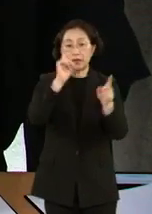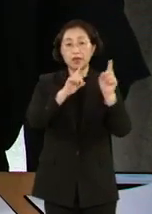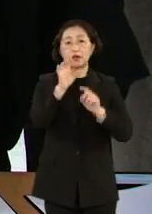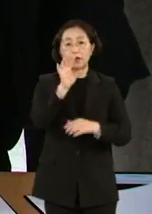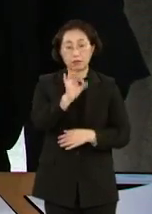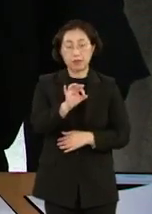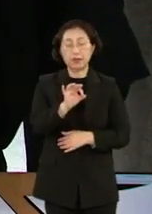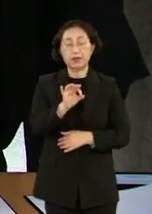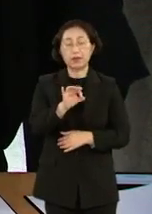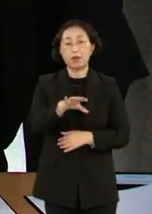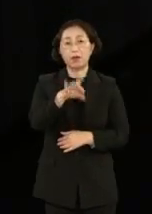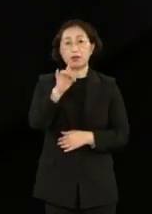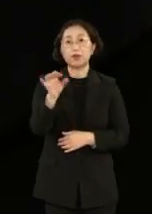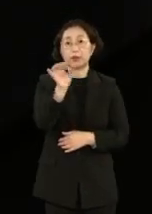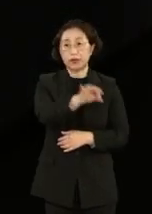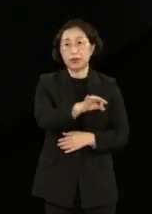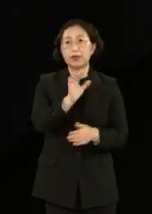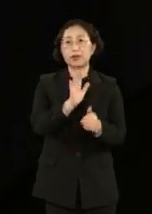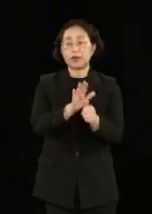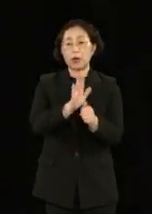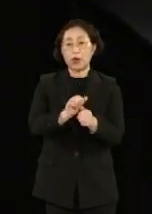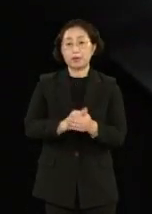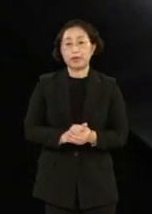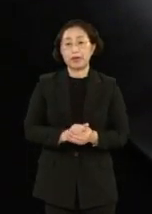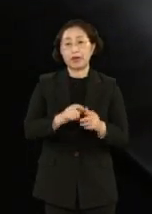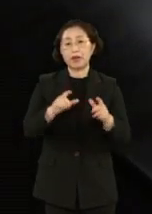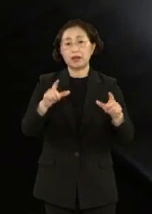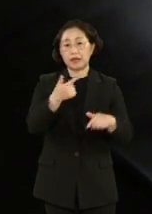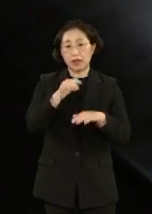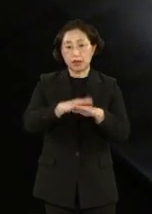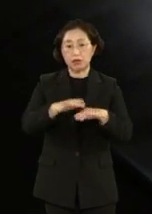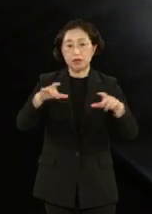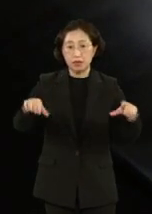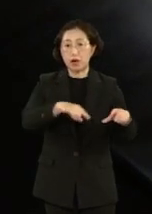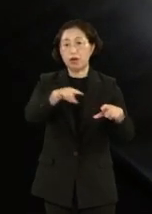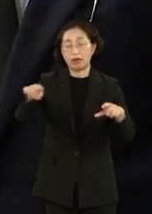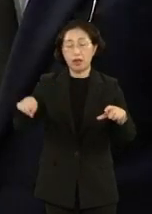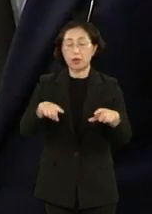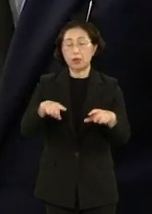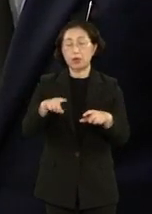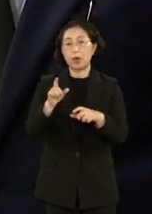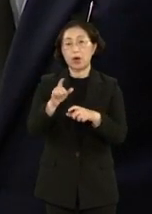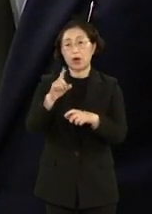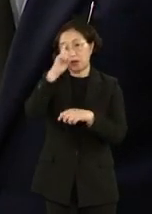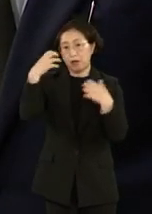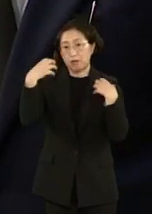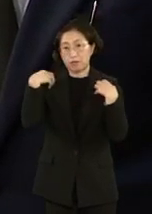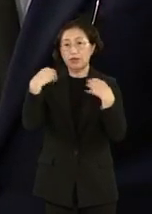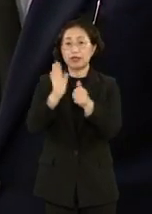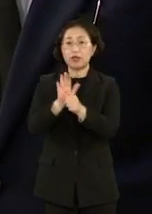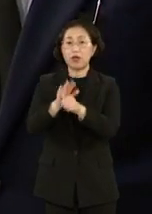내놨습니다. 지역에서도 지역 희생자들에 대한 모든 지원을 아끼지 않겠다며 추가 지원 의지를